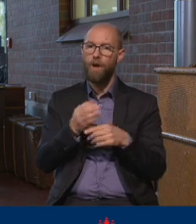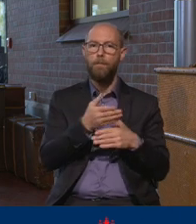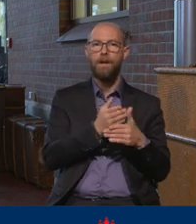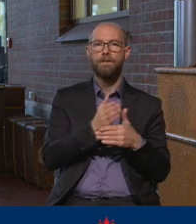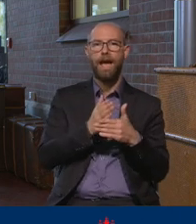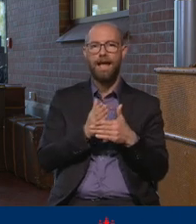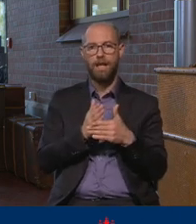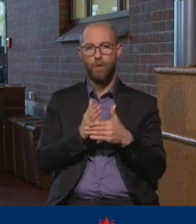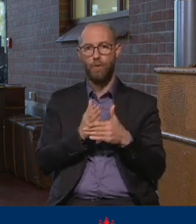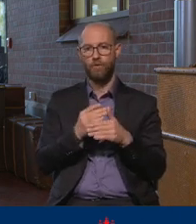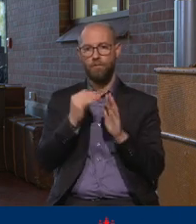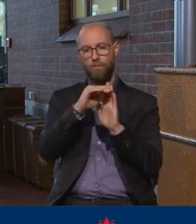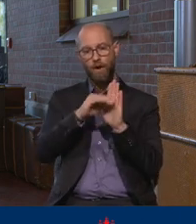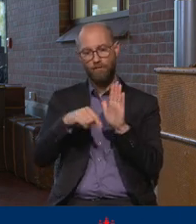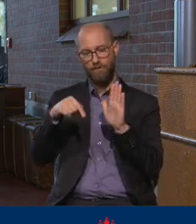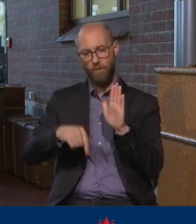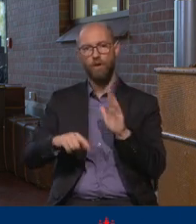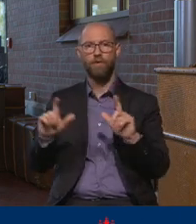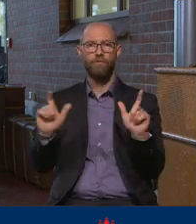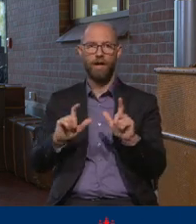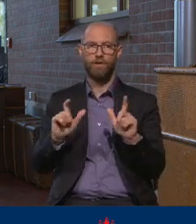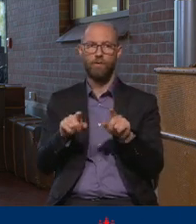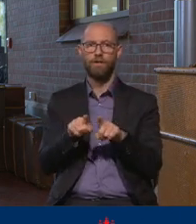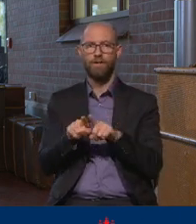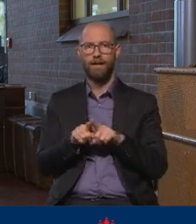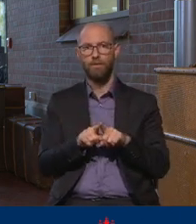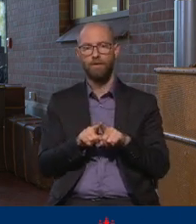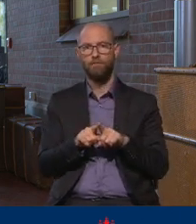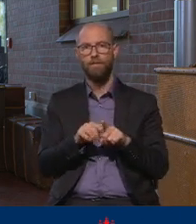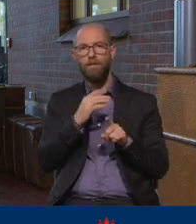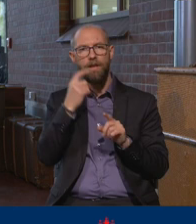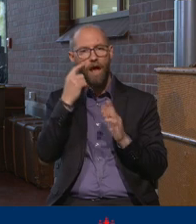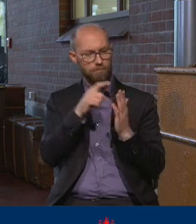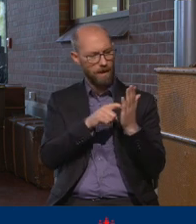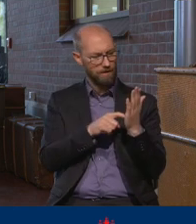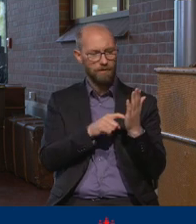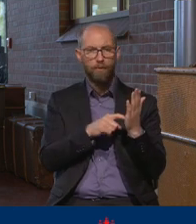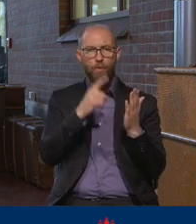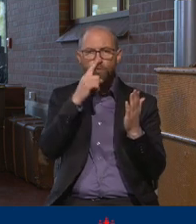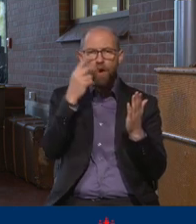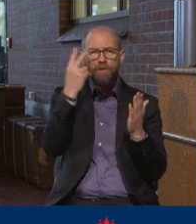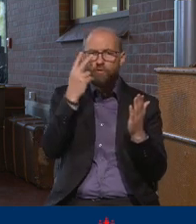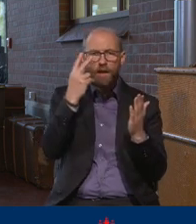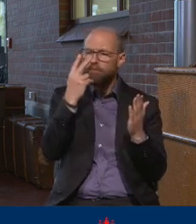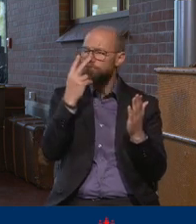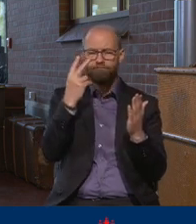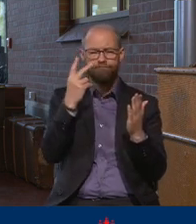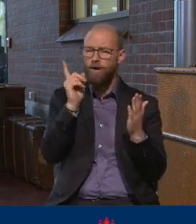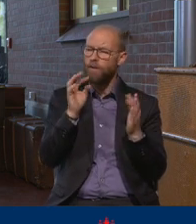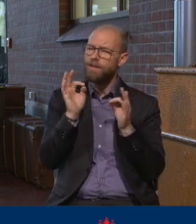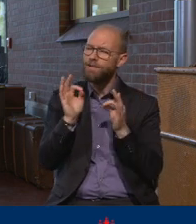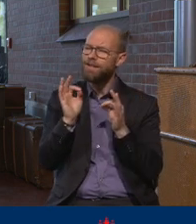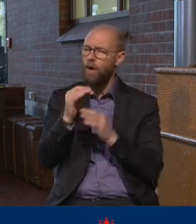der heutigen veranstaltung viele aspekte wollen nicht nur verstanden sondern ja auch in ruhe bedacht werden